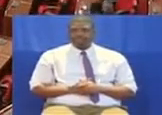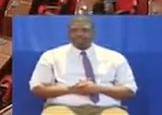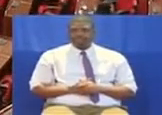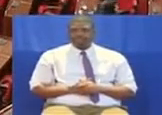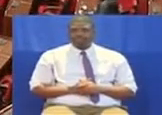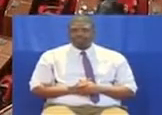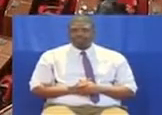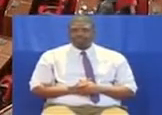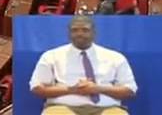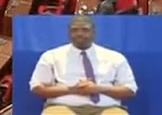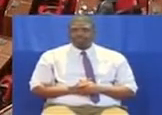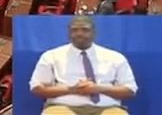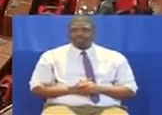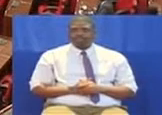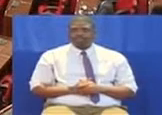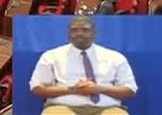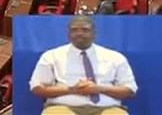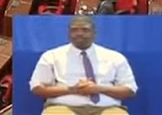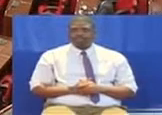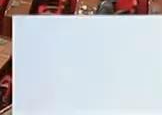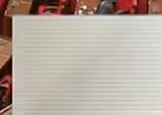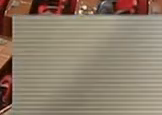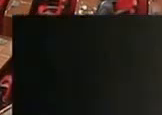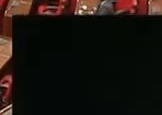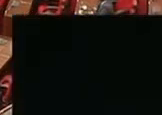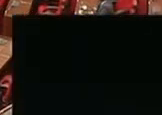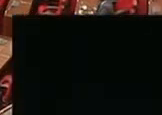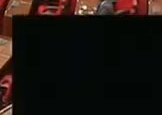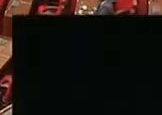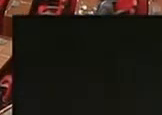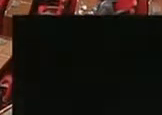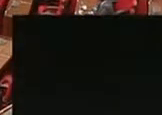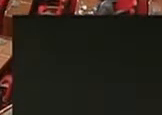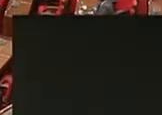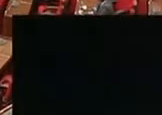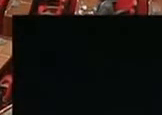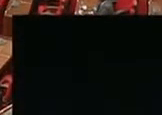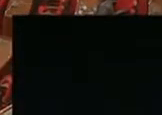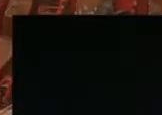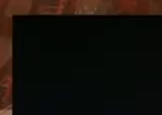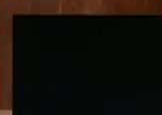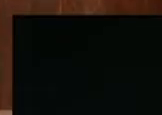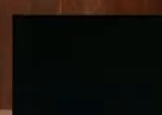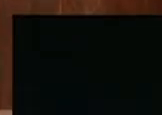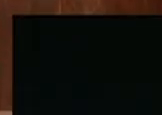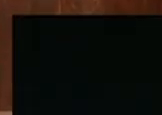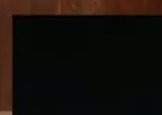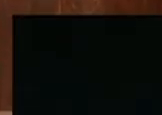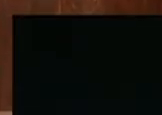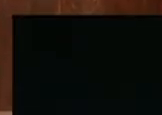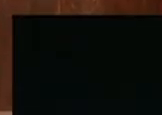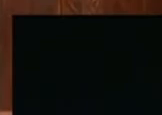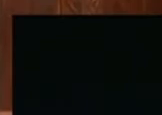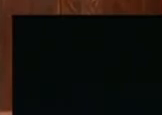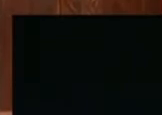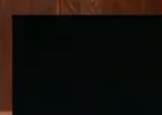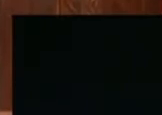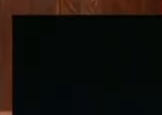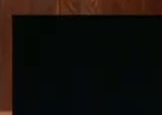Mheshimiwa Spika, Mheshimiwa msukuma taarifa. Nilikuwa napenda kumpa taarifa Mheshimiwa Kitwanga.